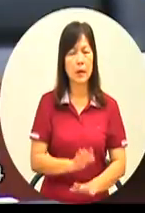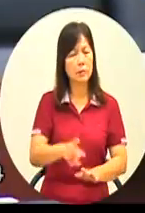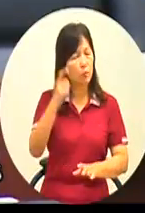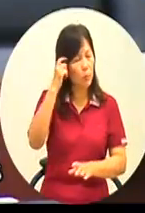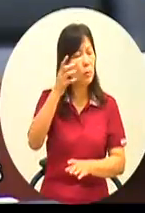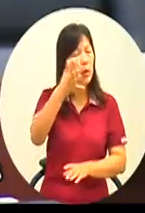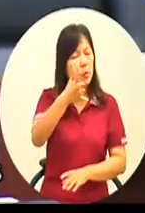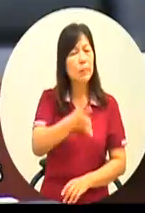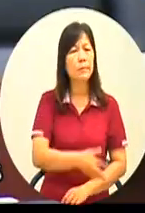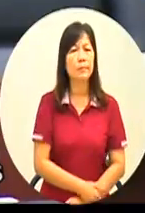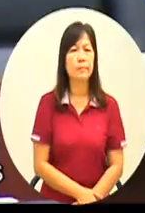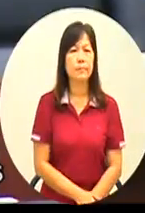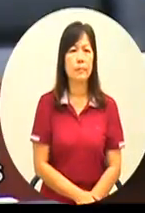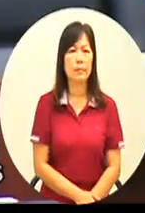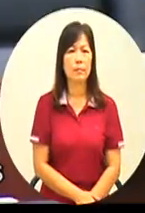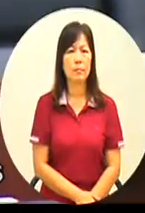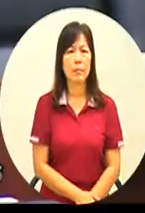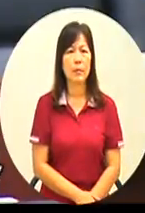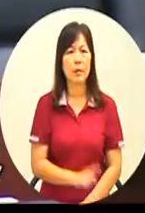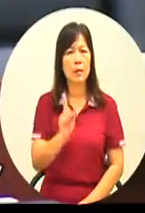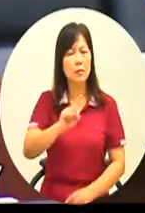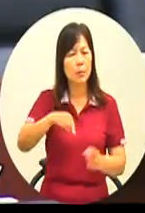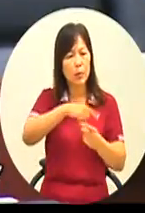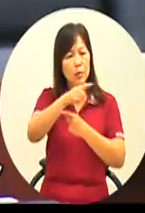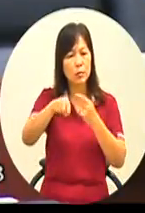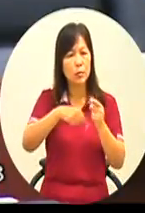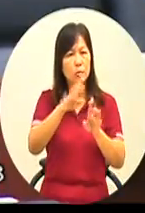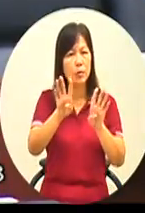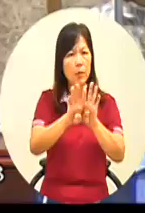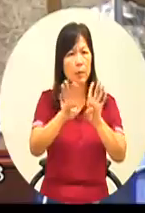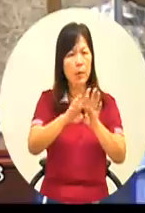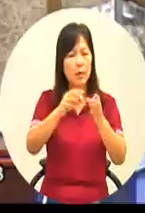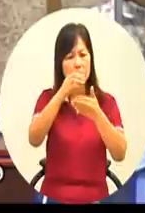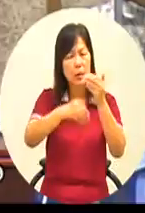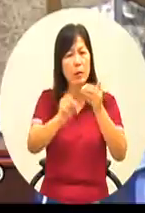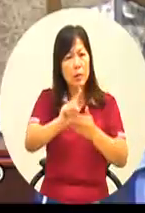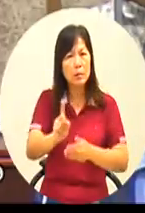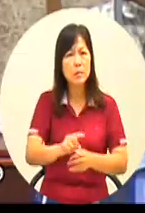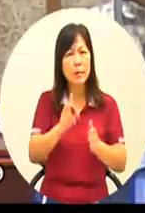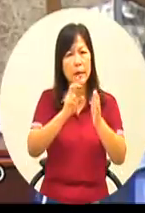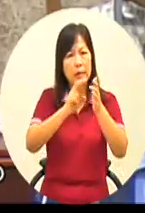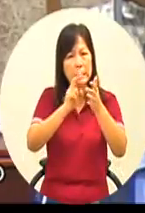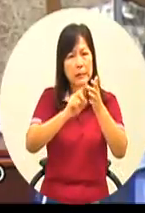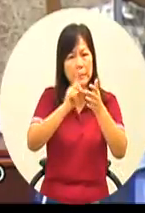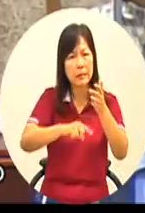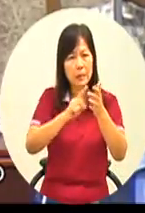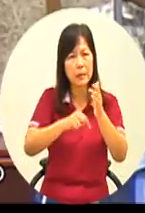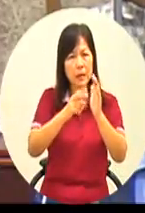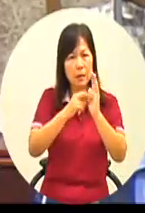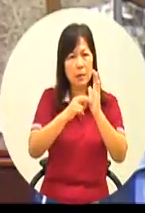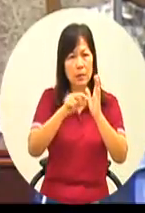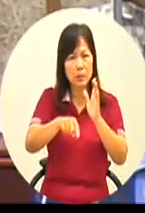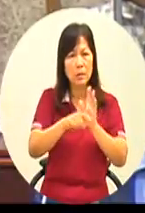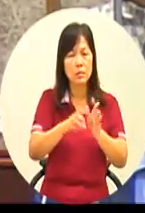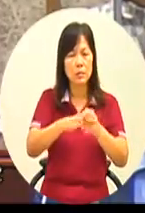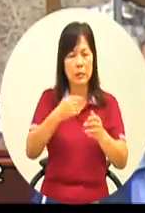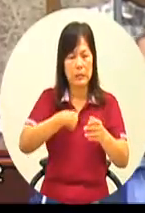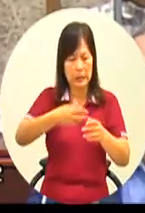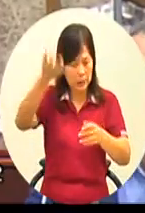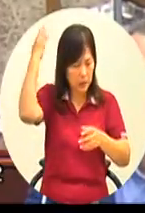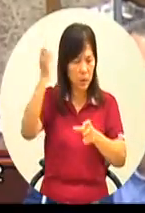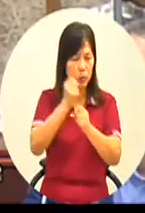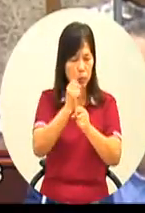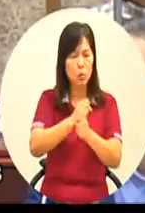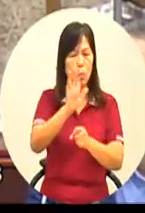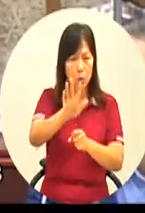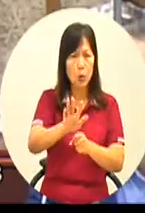下，何谓旋转门条款？ 简单的讲，就是他之前曾经担任过这个职务，那之